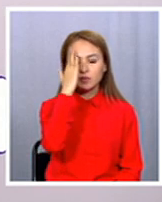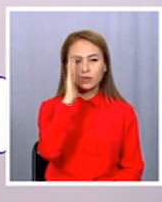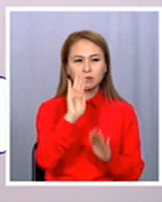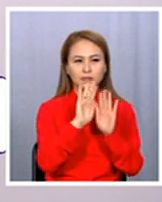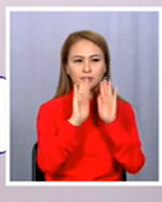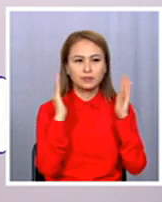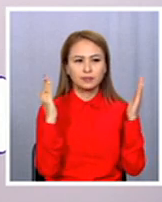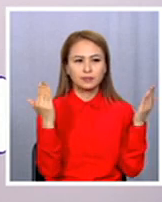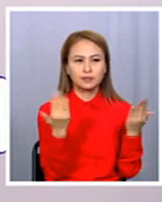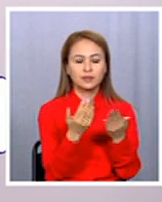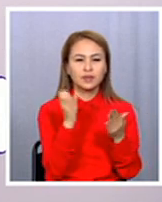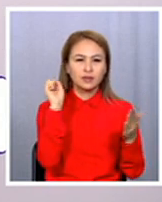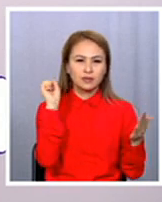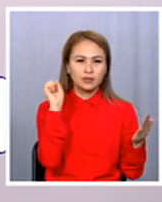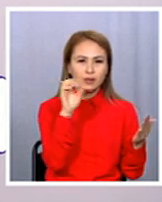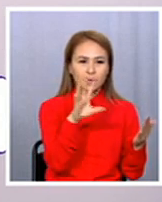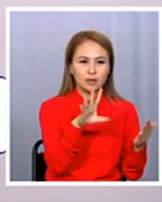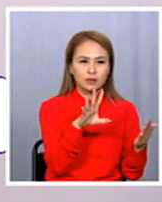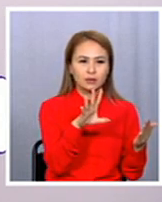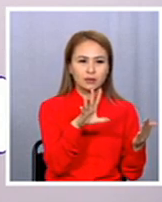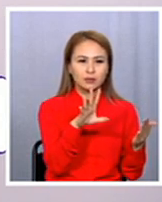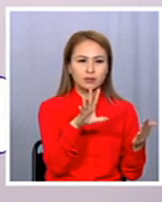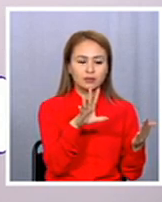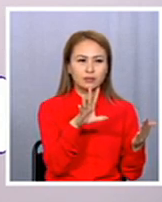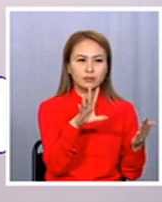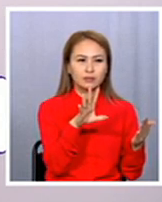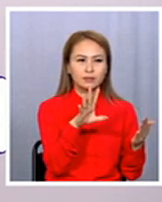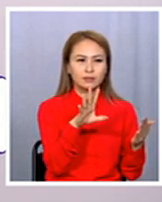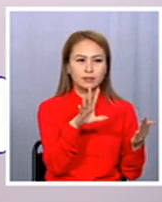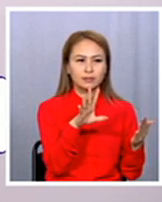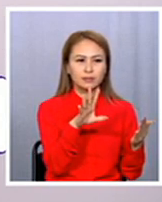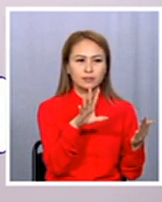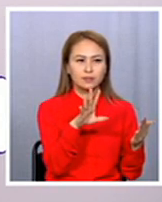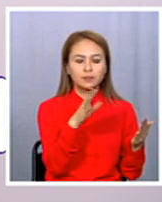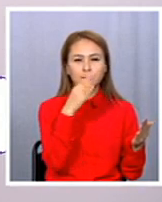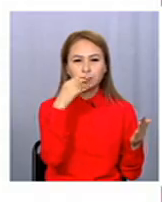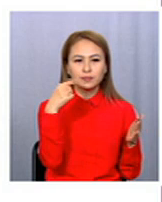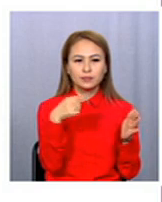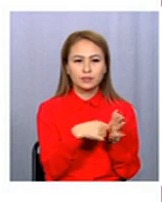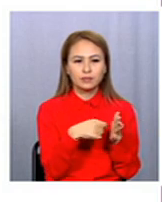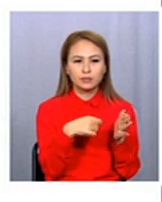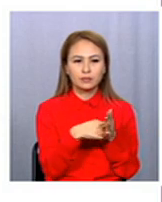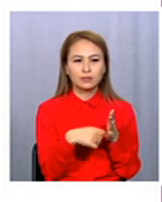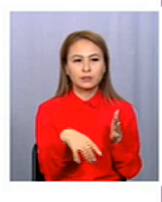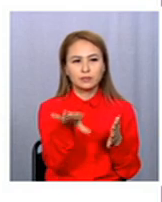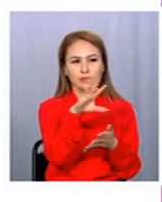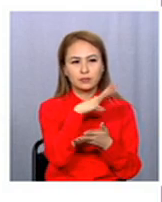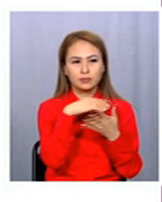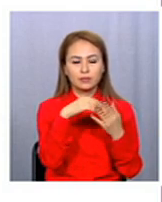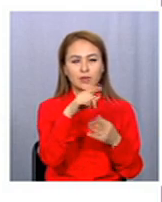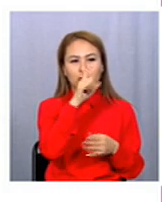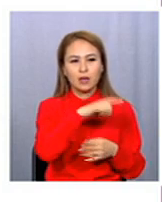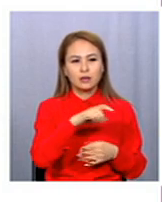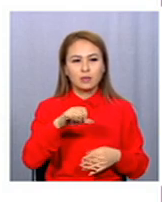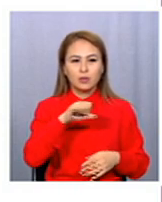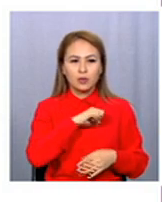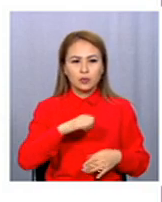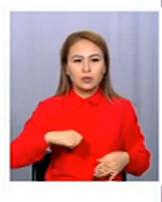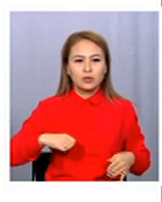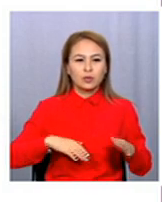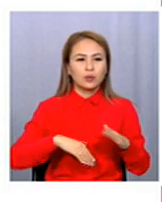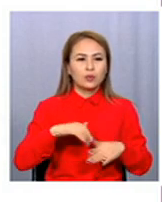берілетін жарық, жаңағы берілетін азық түлік, бұның барлығын адам өзі жасап